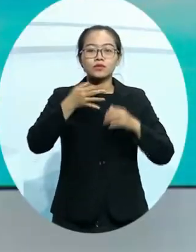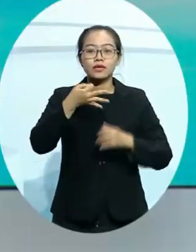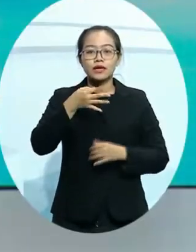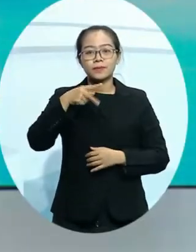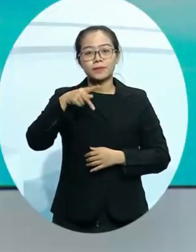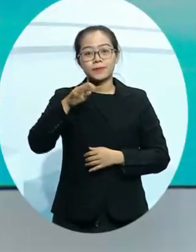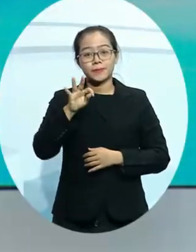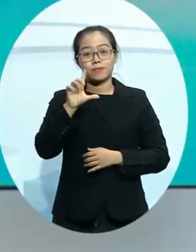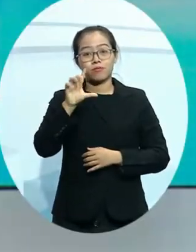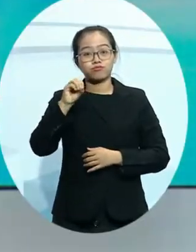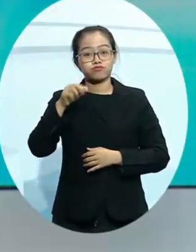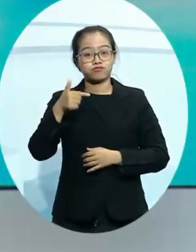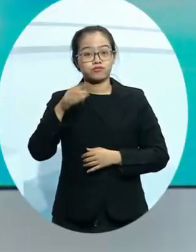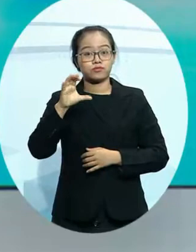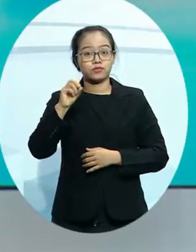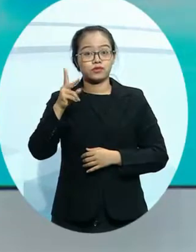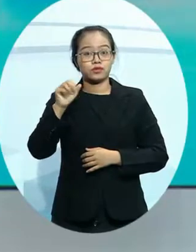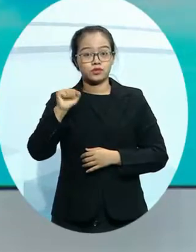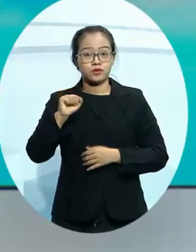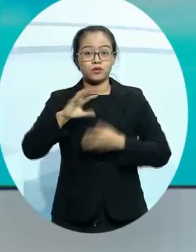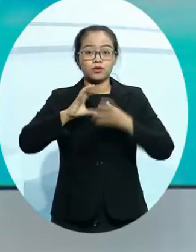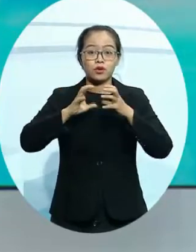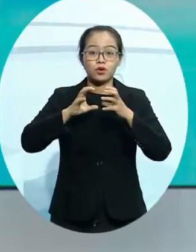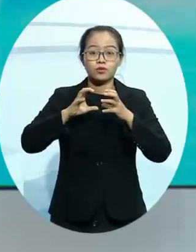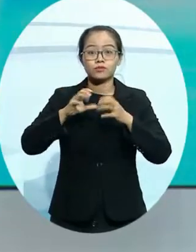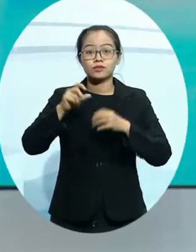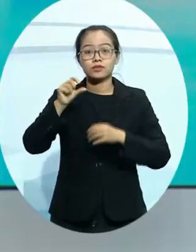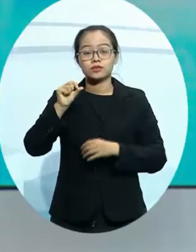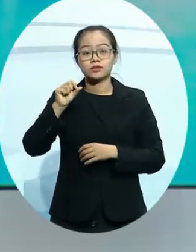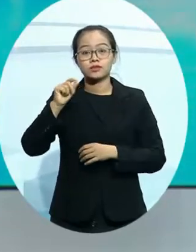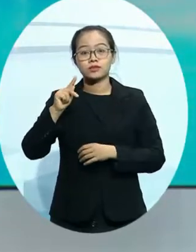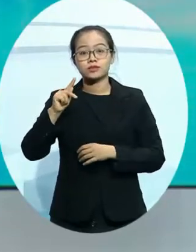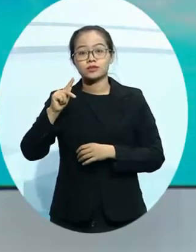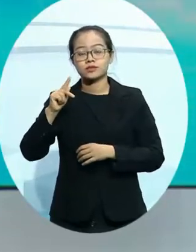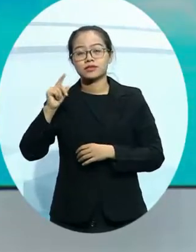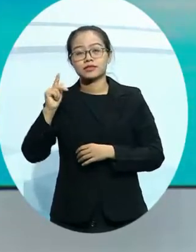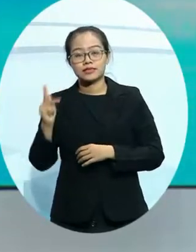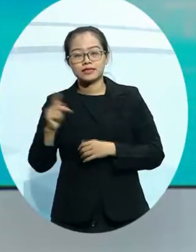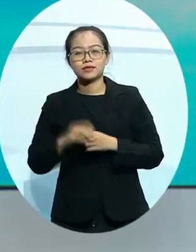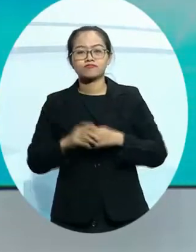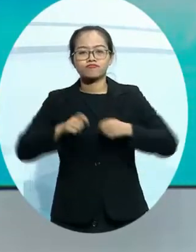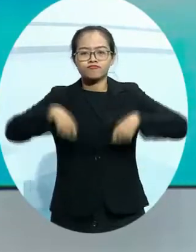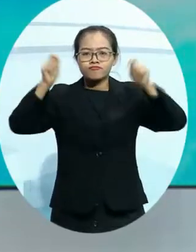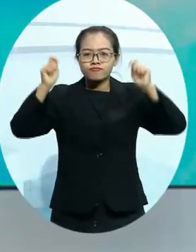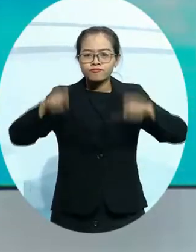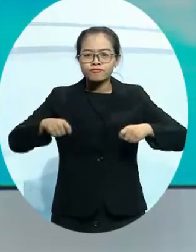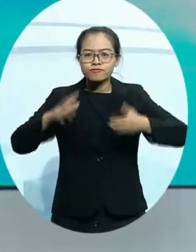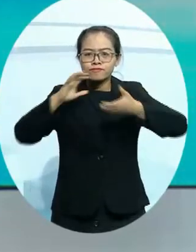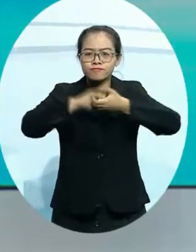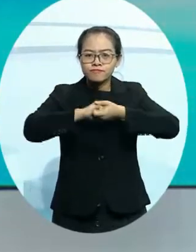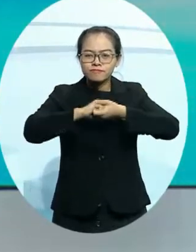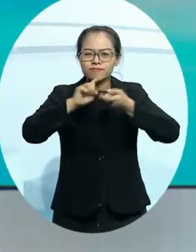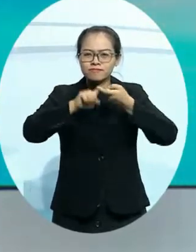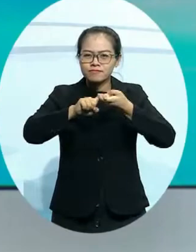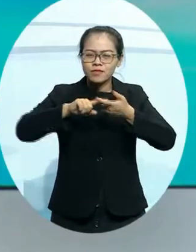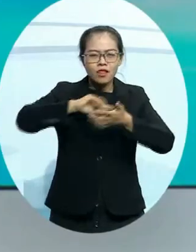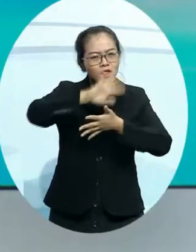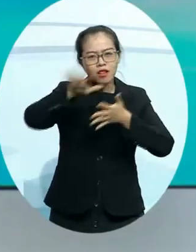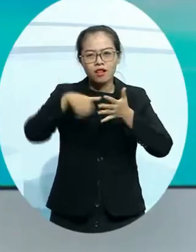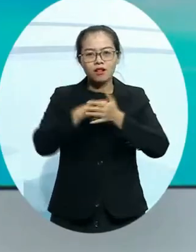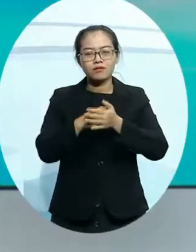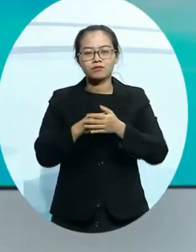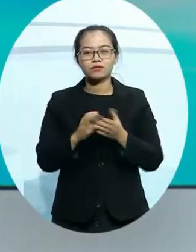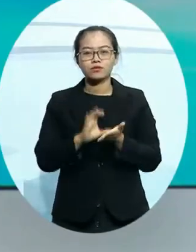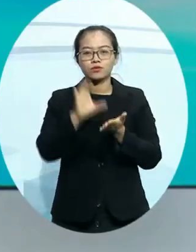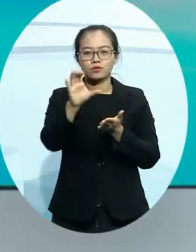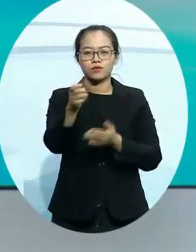Châu và công ty GlaxoSmithKline GSK đã ký kết hợp tác chiến lược toàn diện nhằm đảm bảo nguồn cung dược phẩm chính hãng tại thị trường Việt